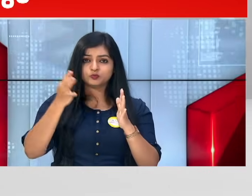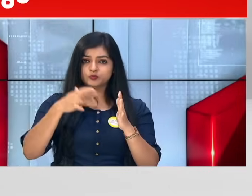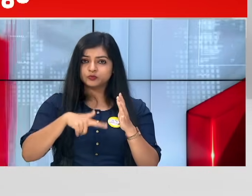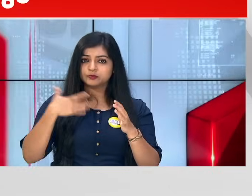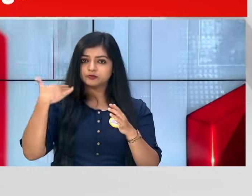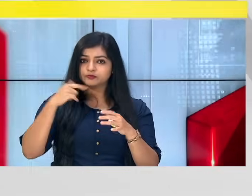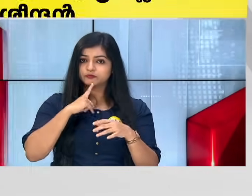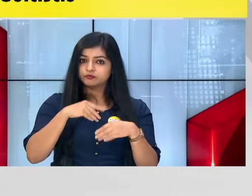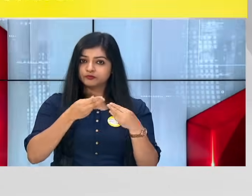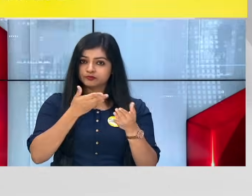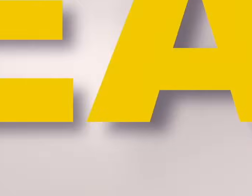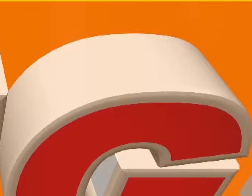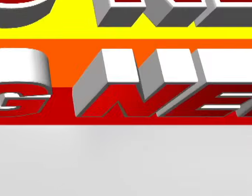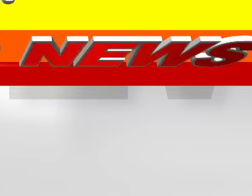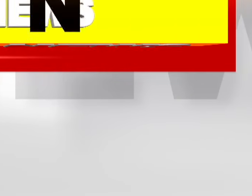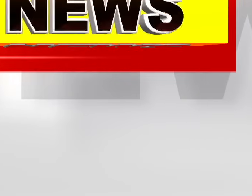നിന്നുണ്ടാകുന്നത്?